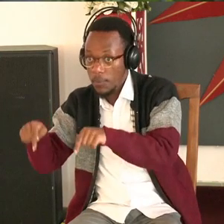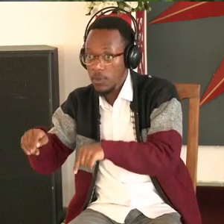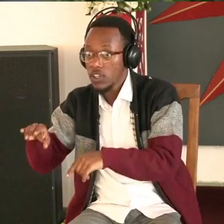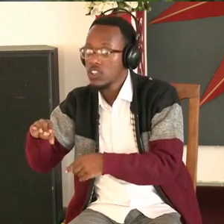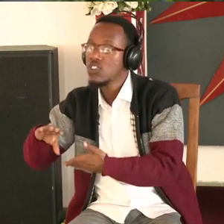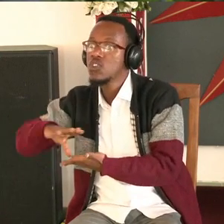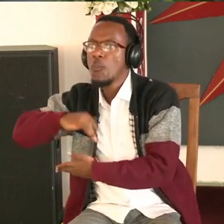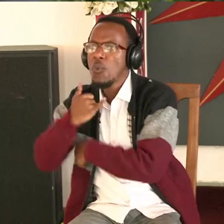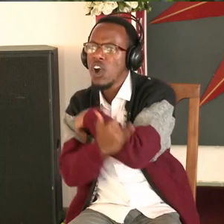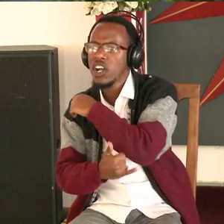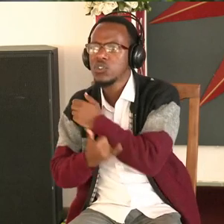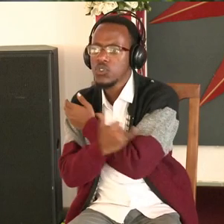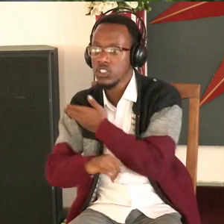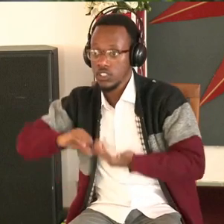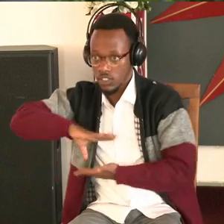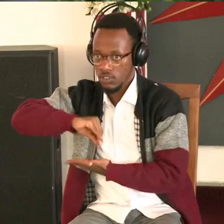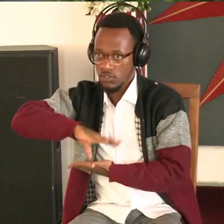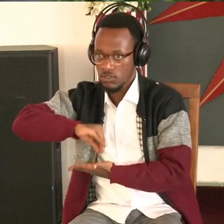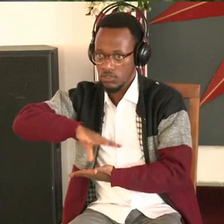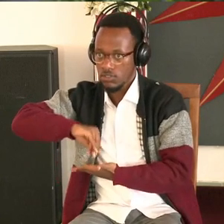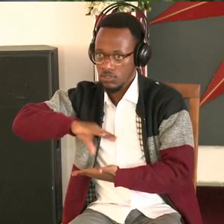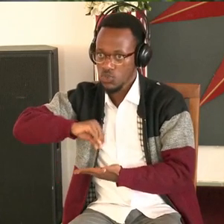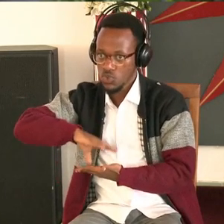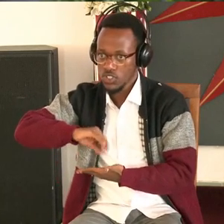mois. Ici à Zurich.